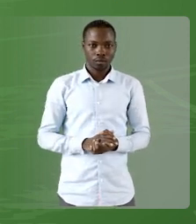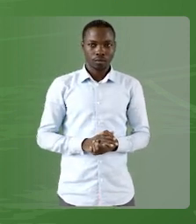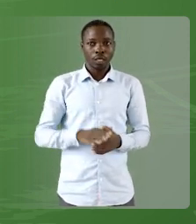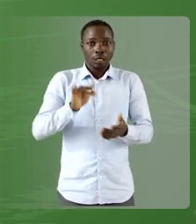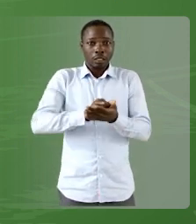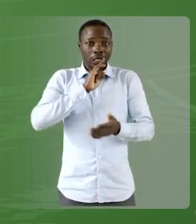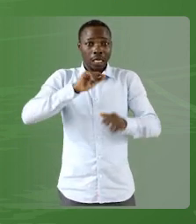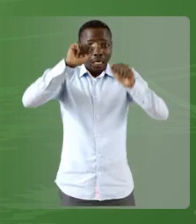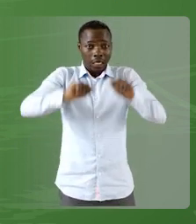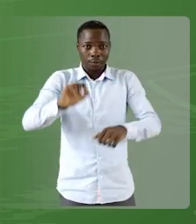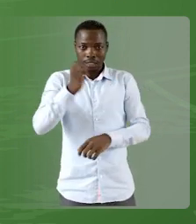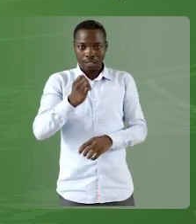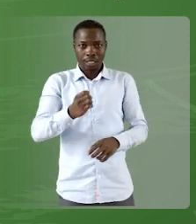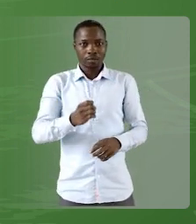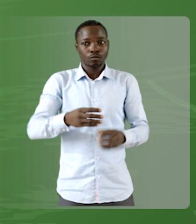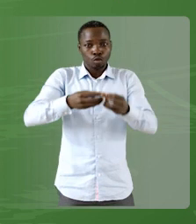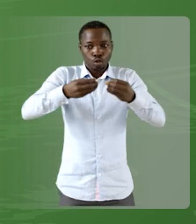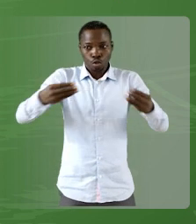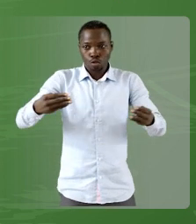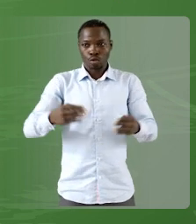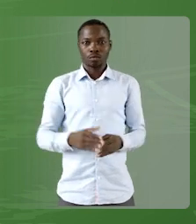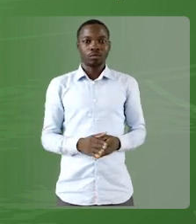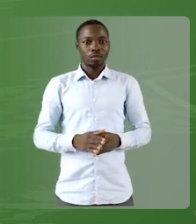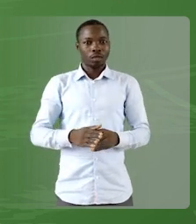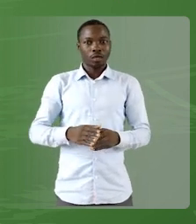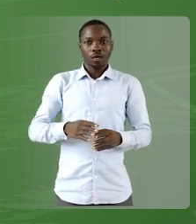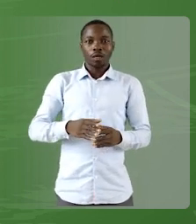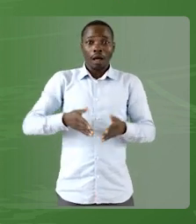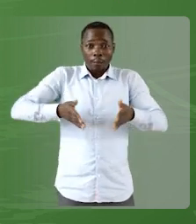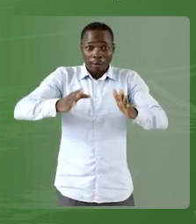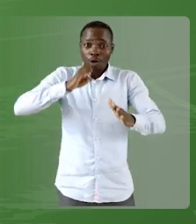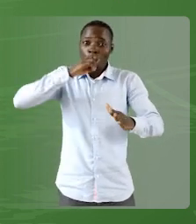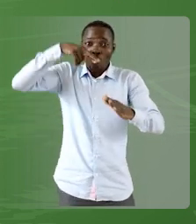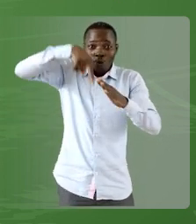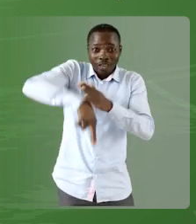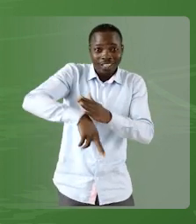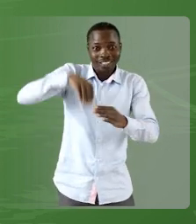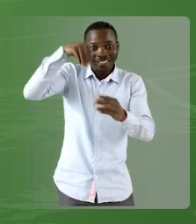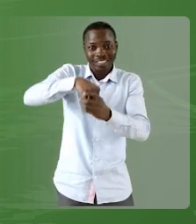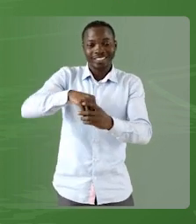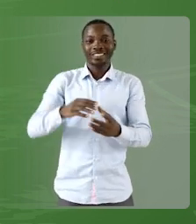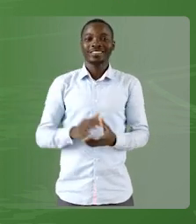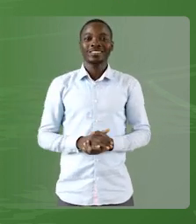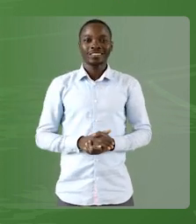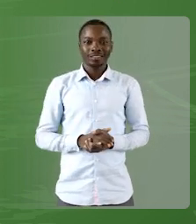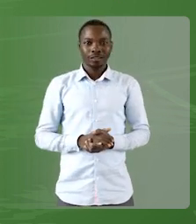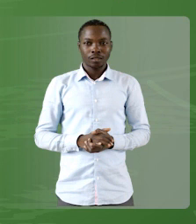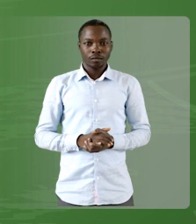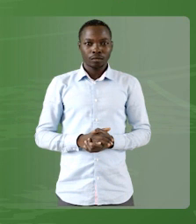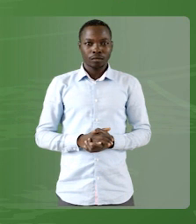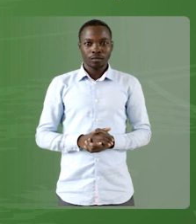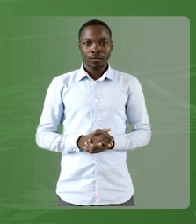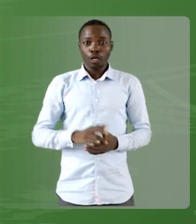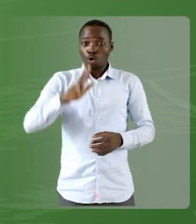la capacité d'un sol à se laisser traverser par l'eau. Concernant la